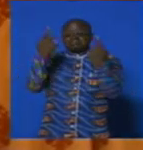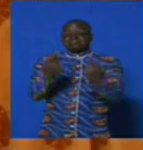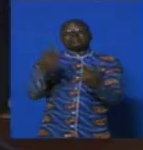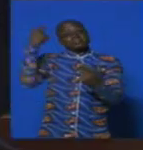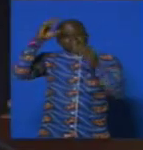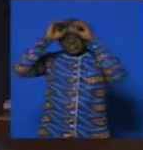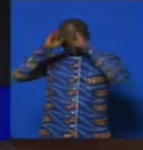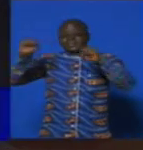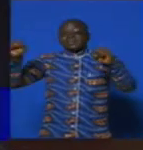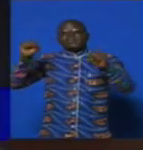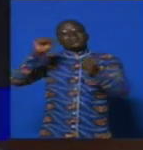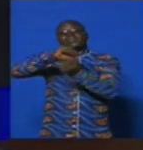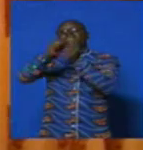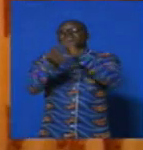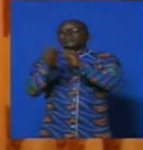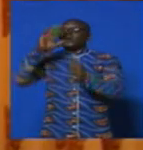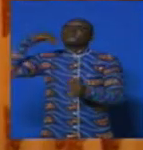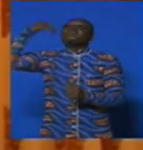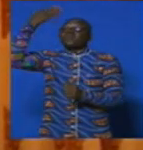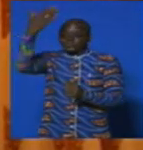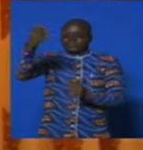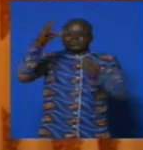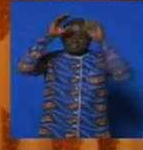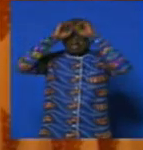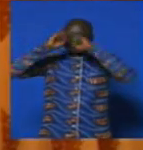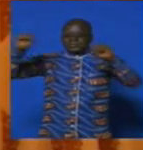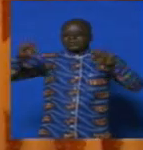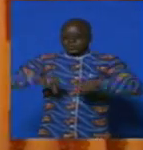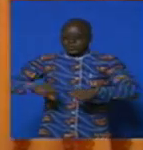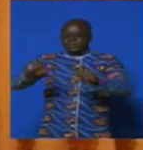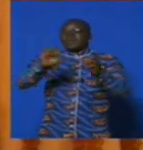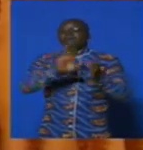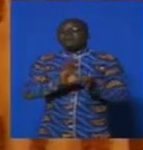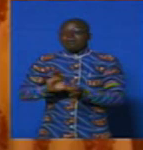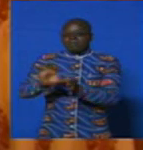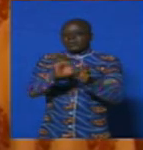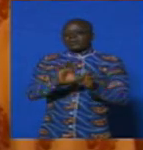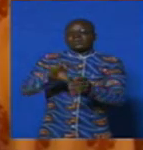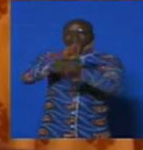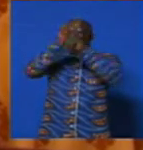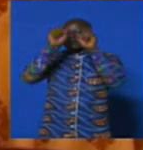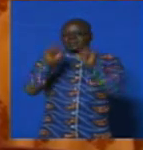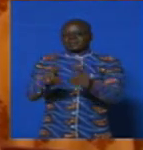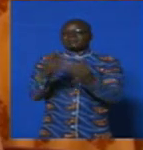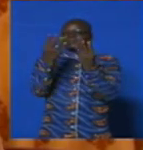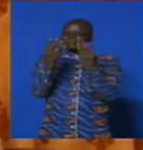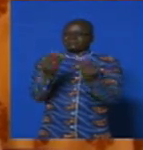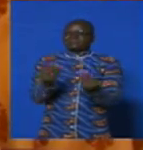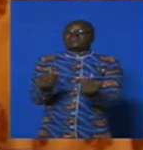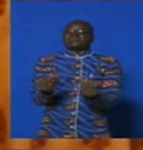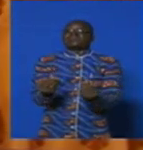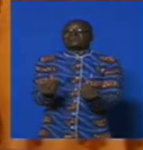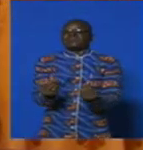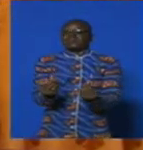a précédé et du futur président pour continuer à coordonner avec l'ONU la question de la résolution donc